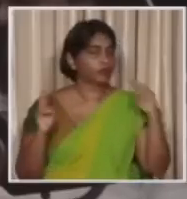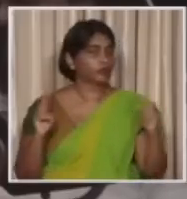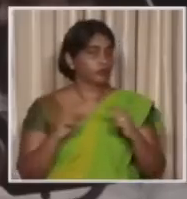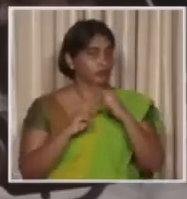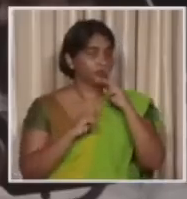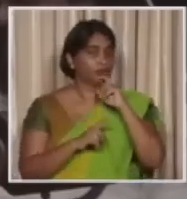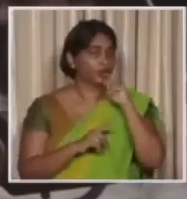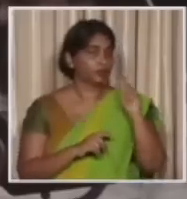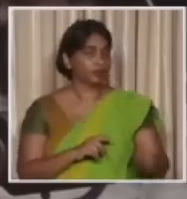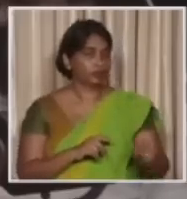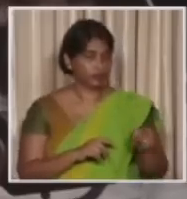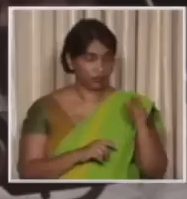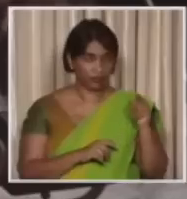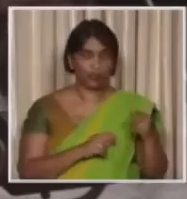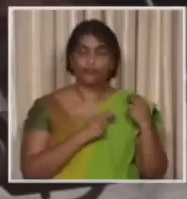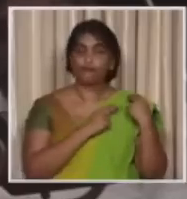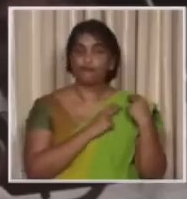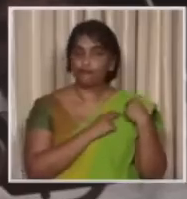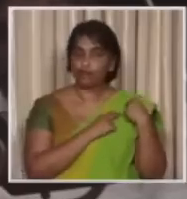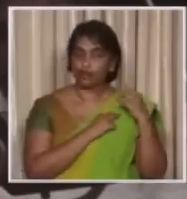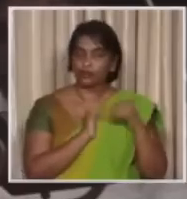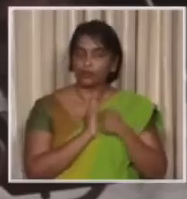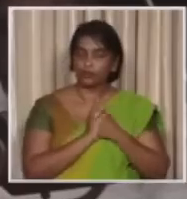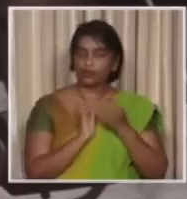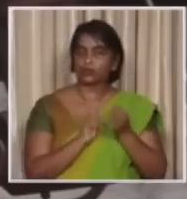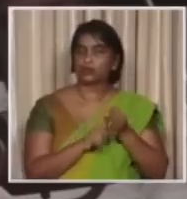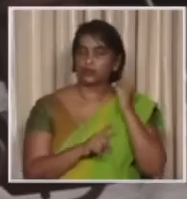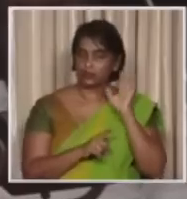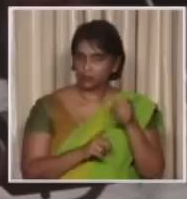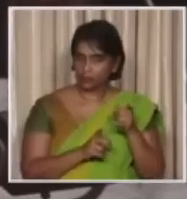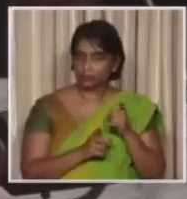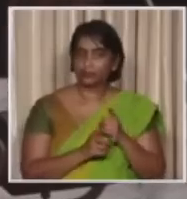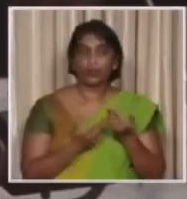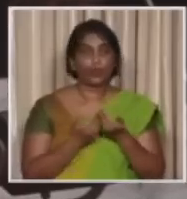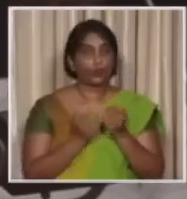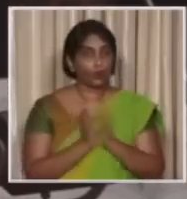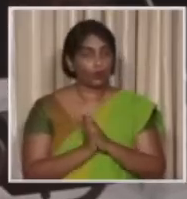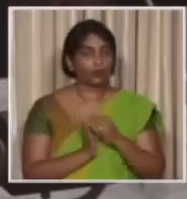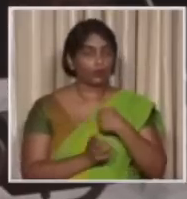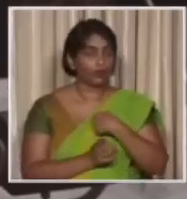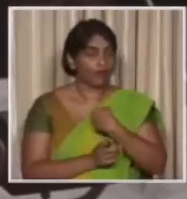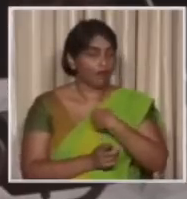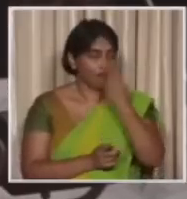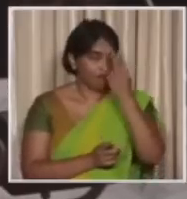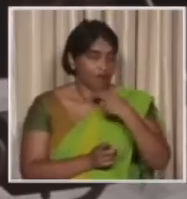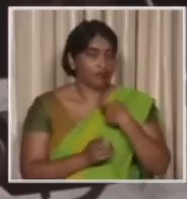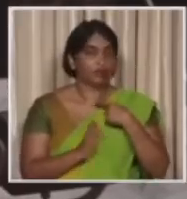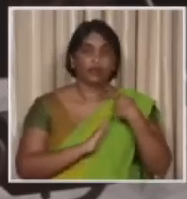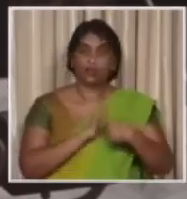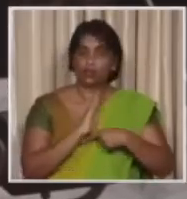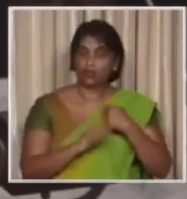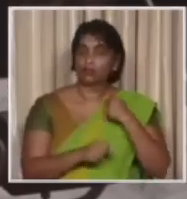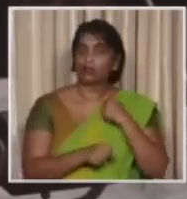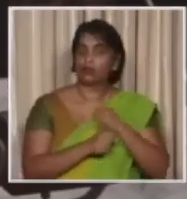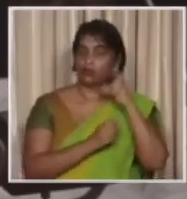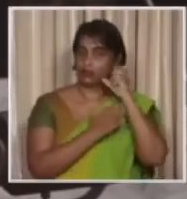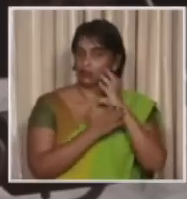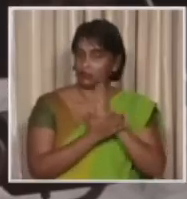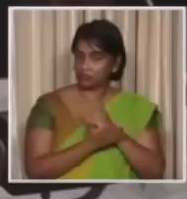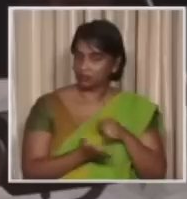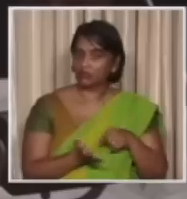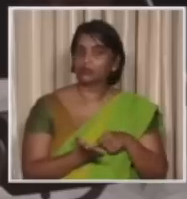ශ්‍රේෂ්ඨාධිකරණයේ විනිශ්චයකාරවරයෙකුගේ වගකීම තමයි ගරු සභාපතිතුමනි තමන්ගේ හෘද සාක්ෂිය හා ශ්‍රී ලංකා ආණ්ඩුක්‍රම